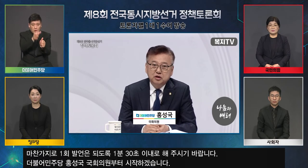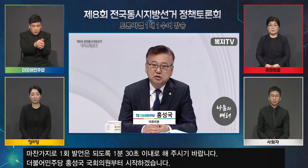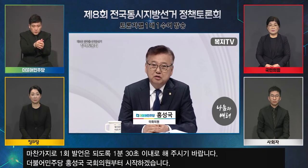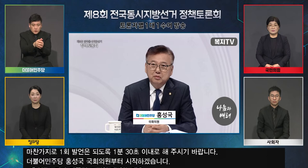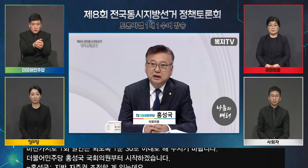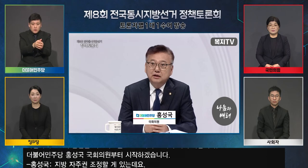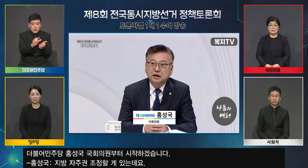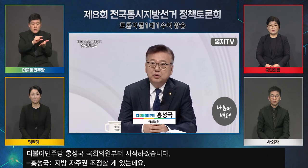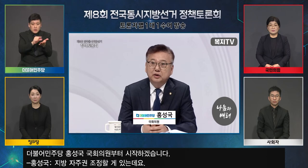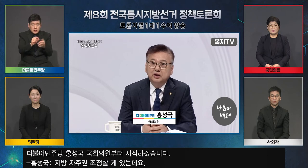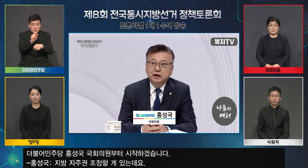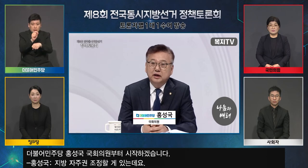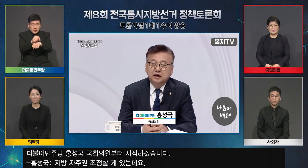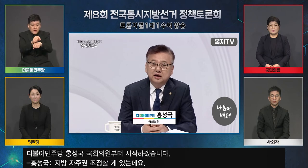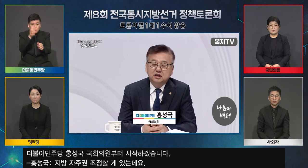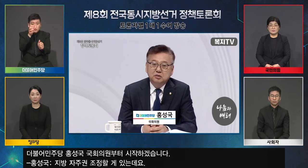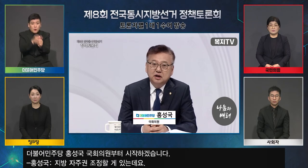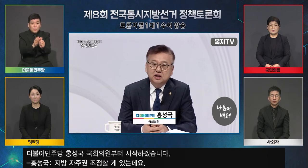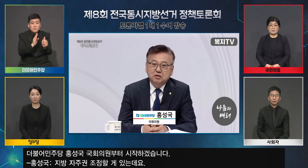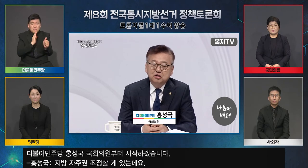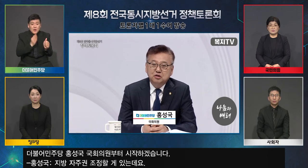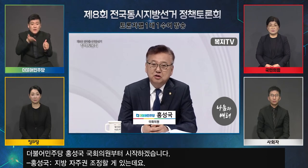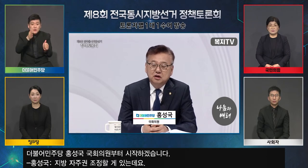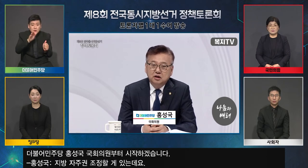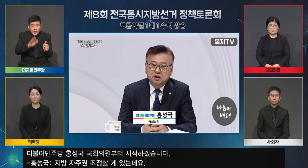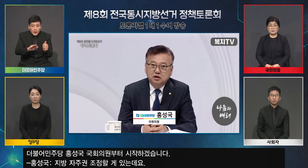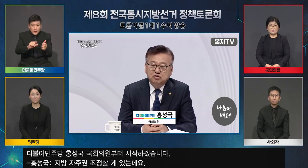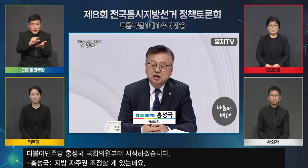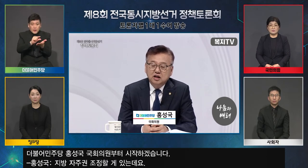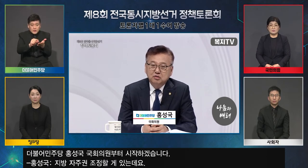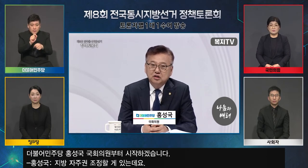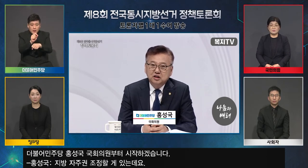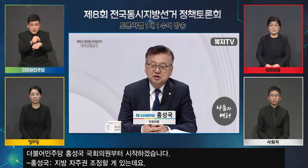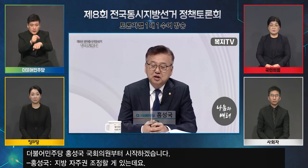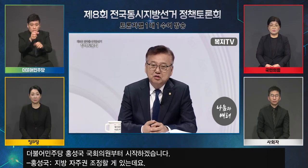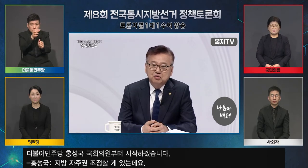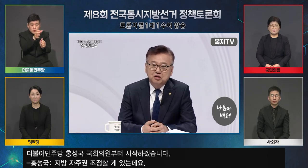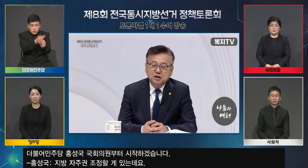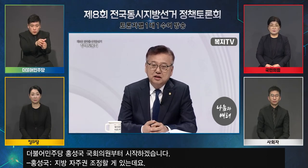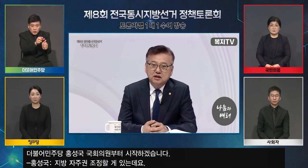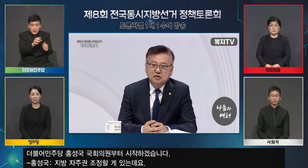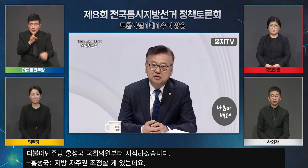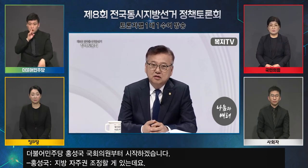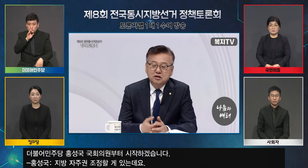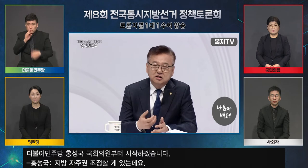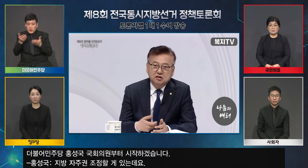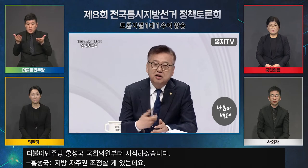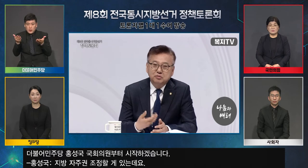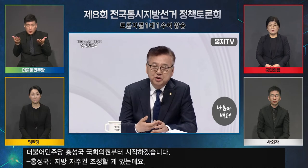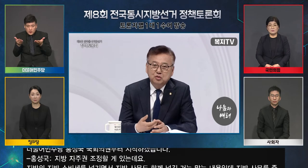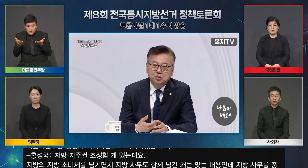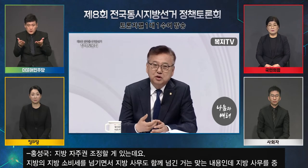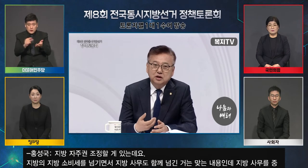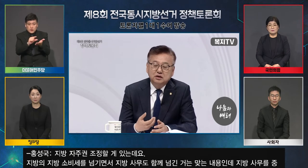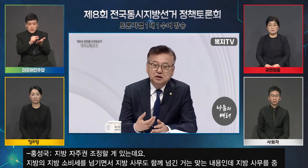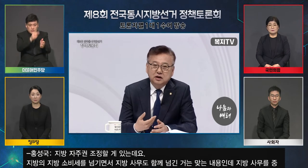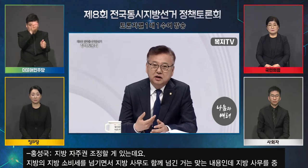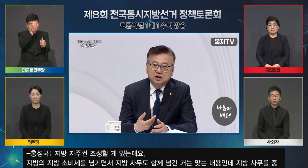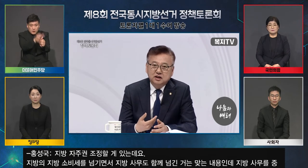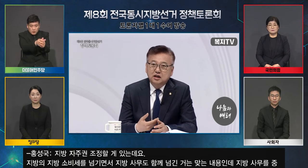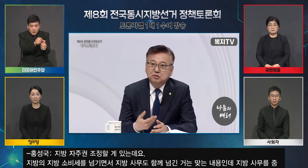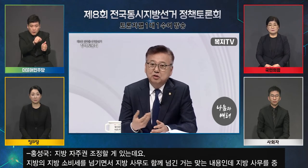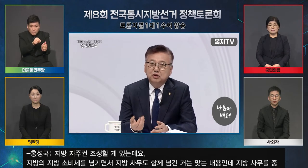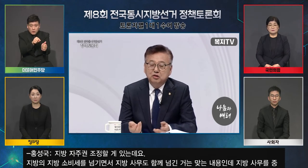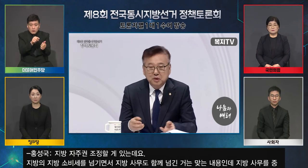함께 넘긴 건 맞는 내용인데 지방사무를, 중앙사무를 지방정부가 받아서 들어간 비용보다는